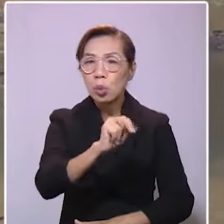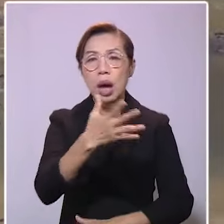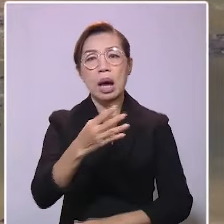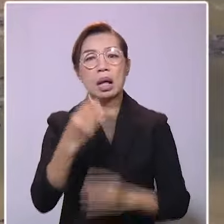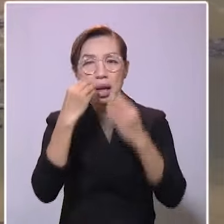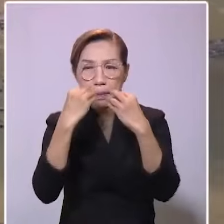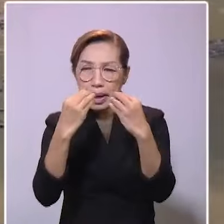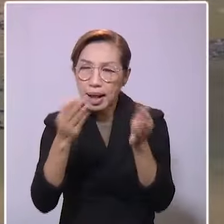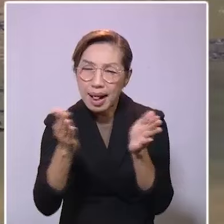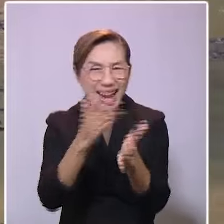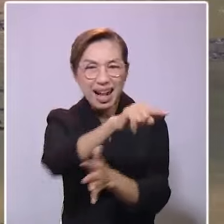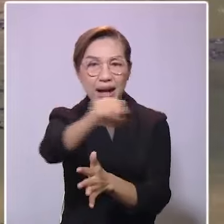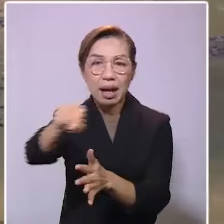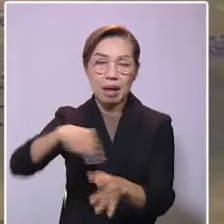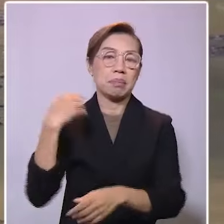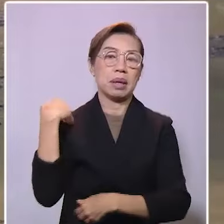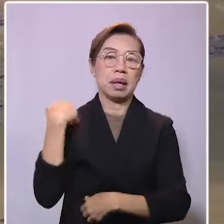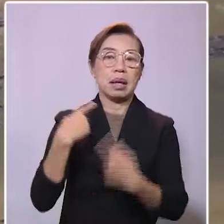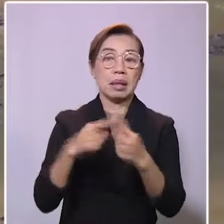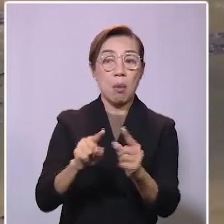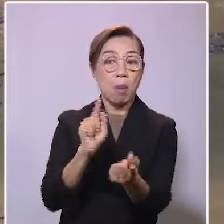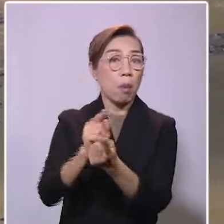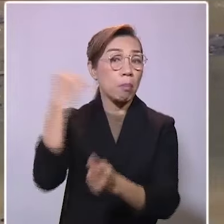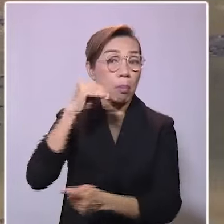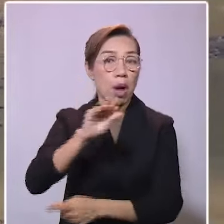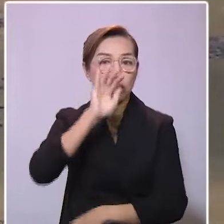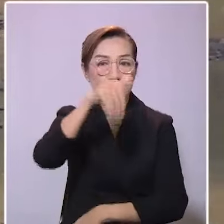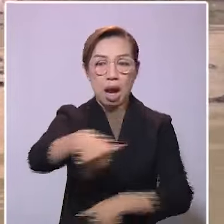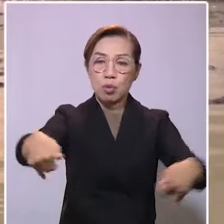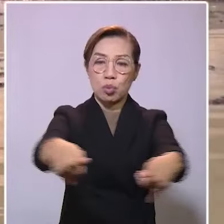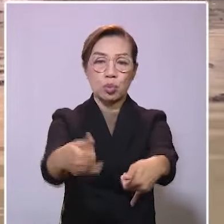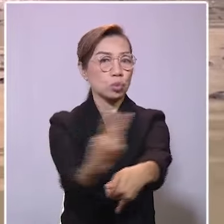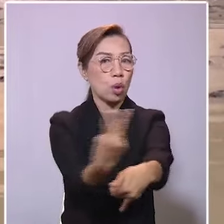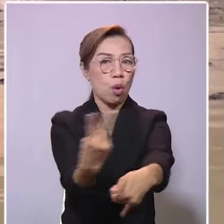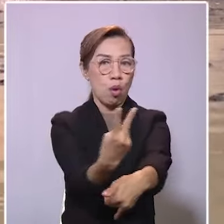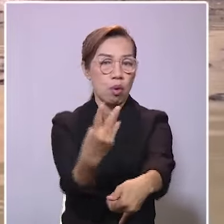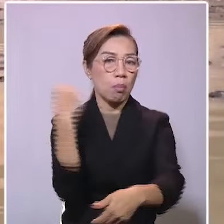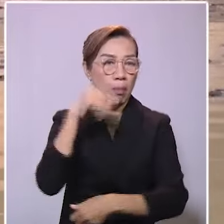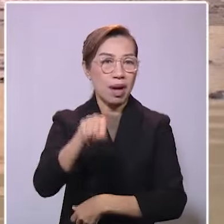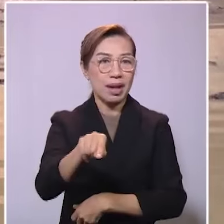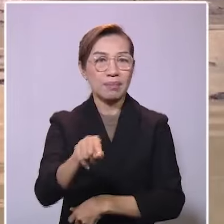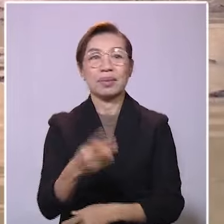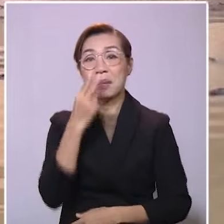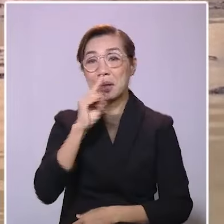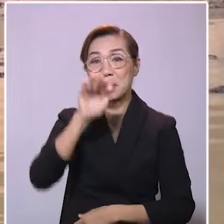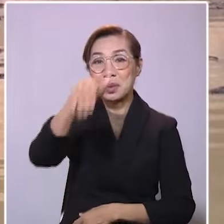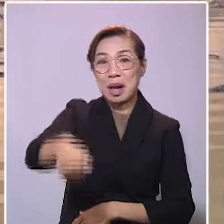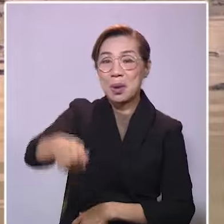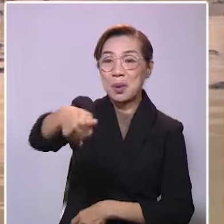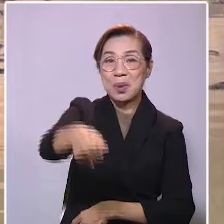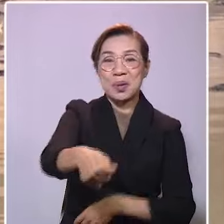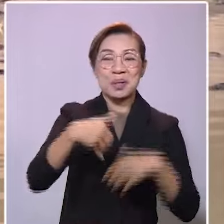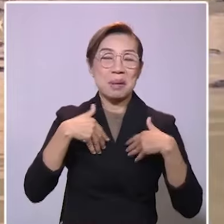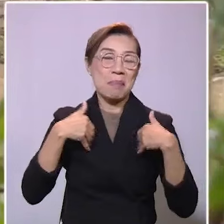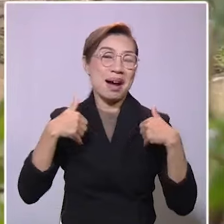เล็กพลายแคระแต่ว่าที่เจอบ่อยสุดก็คือพลายด้วนกับพลายขุนศึกอืเป็นไงคะพลายขุนศึกชิวมากนึกว่าแช่